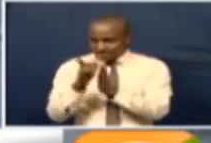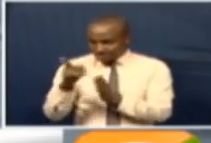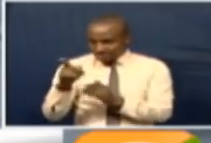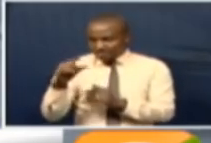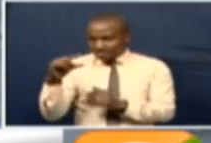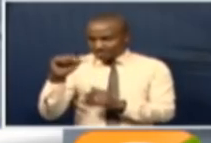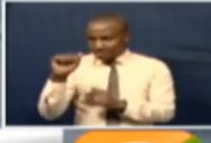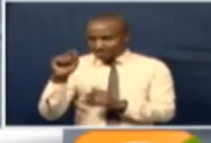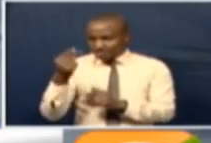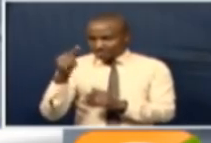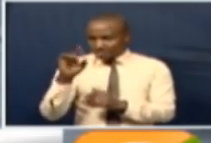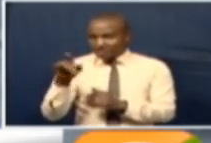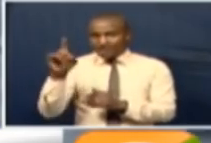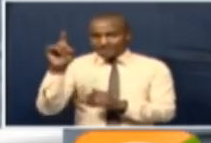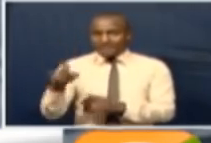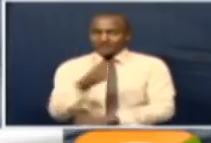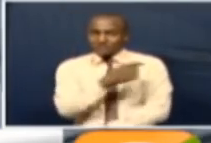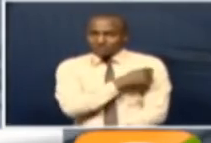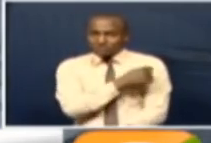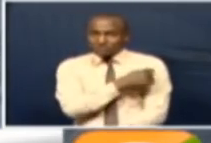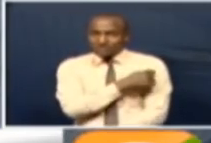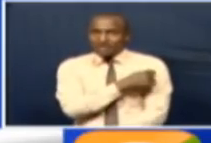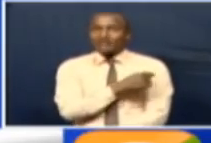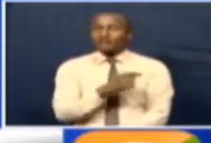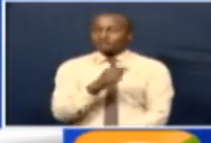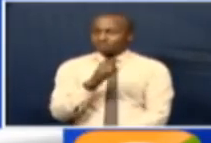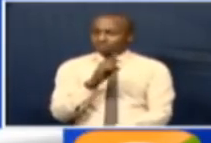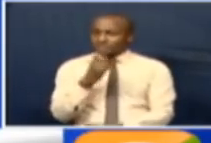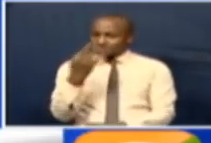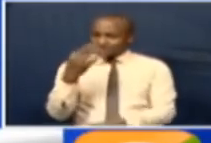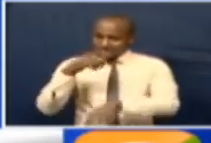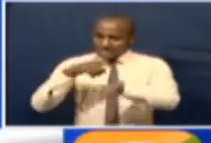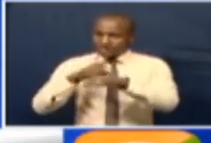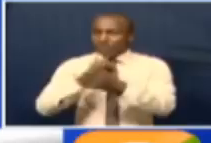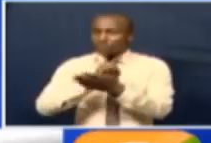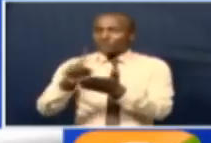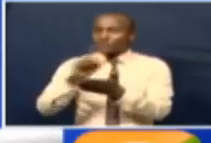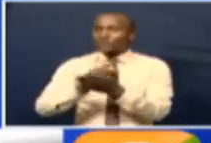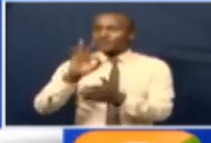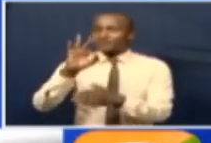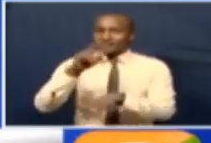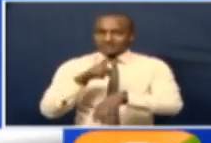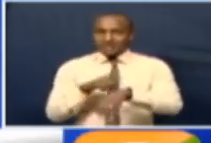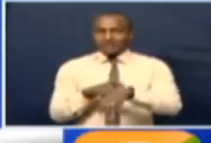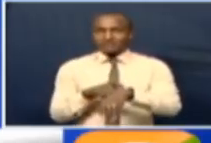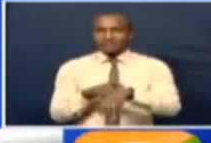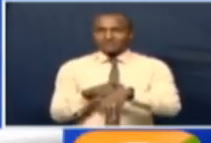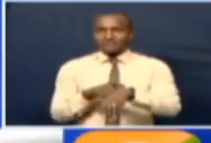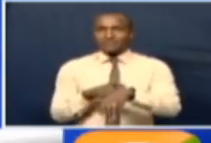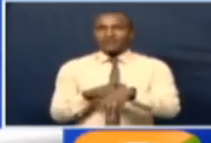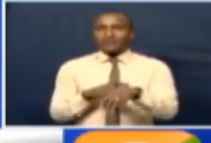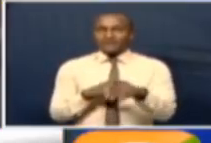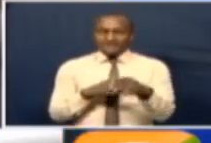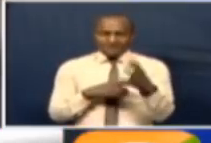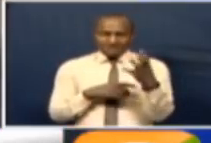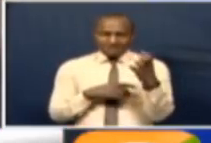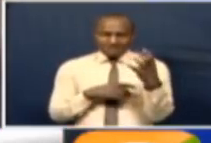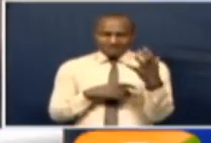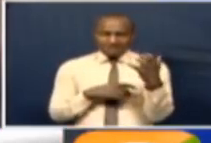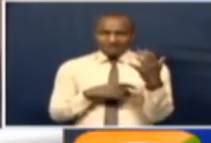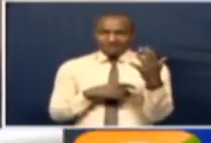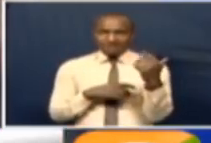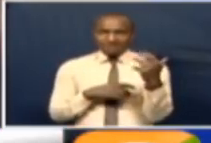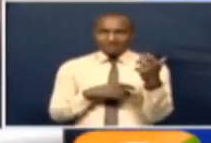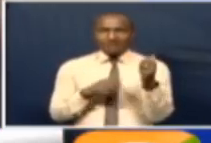has to come to hospital at least 3 times a week. Licha ya kuwa hajaweza kuhisi mkono wake, Theuri